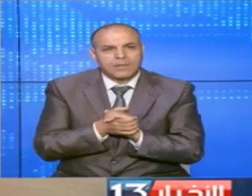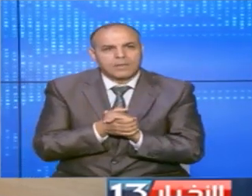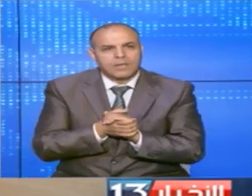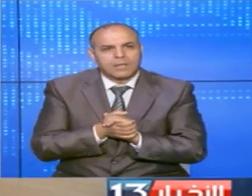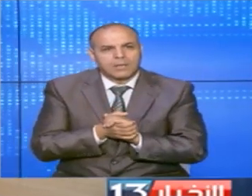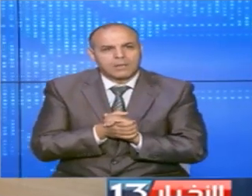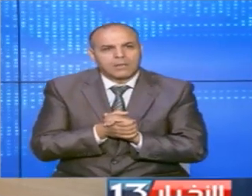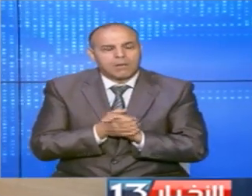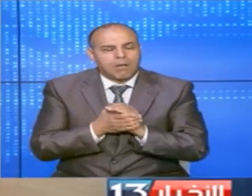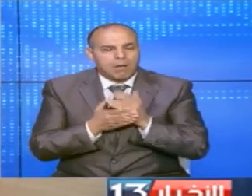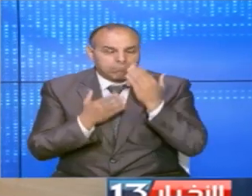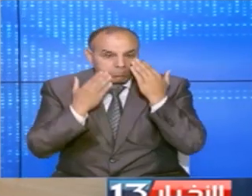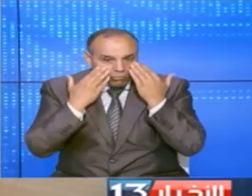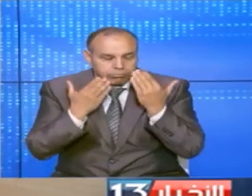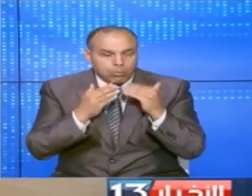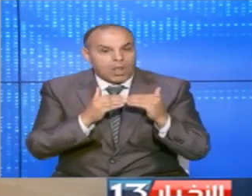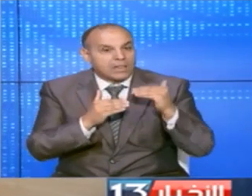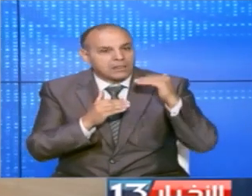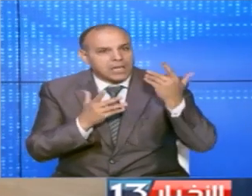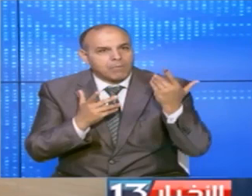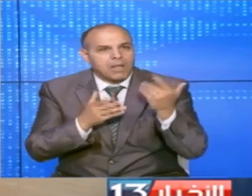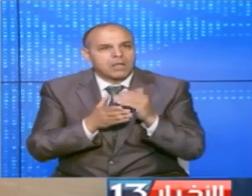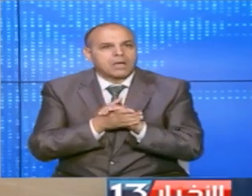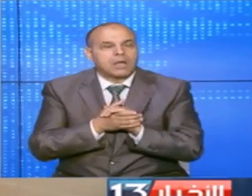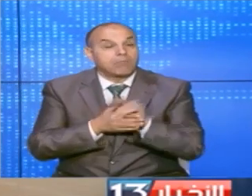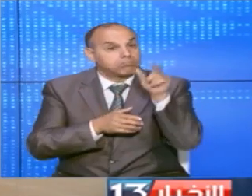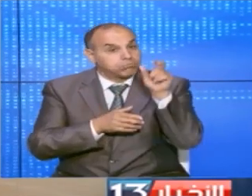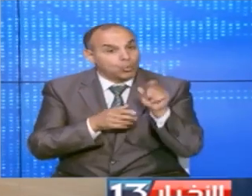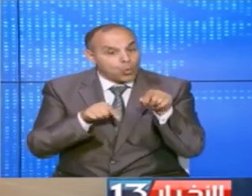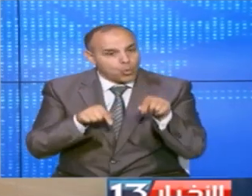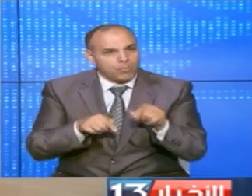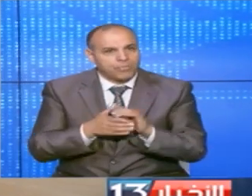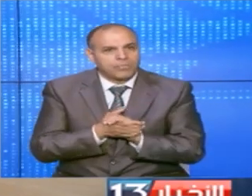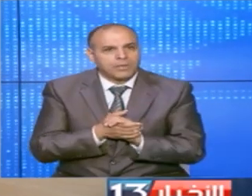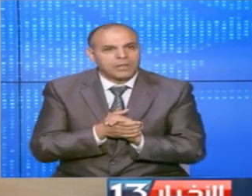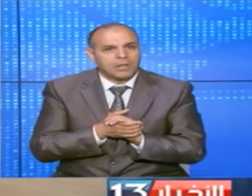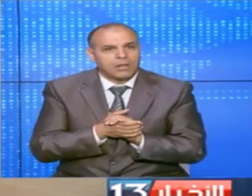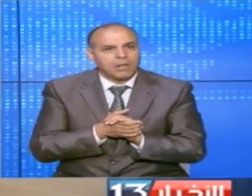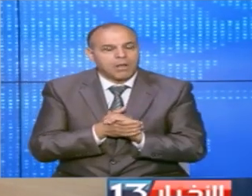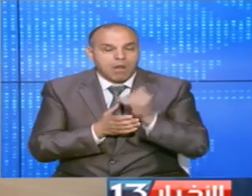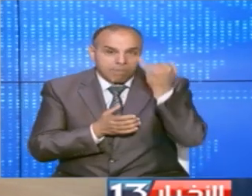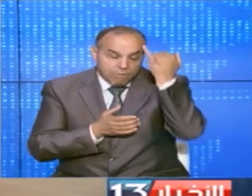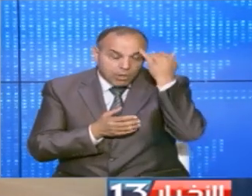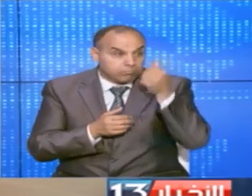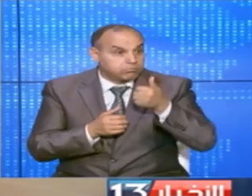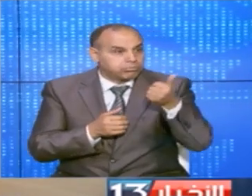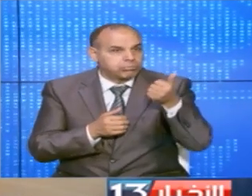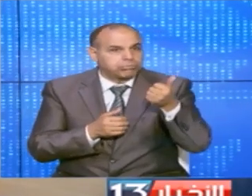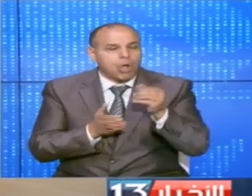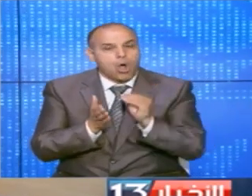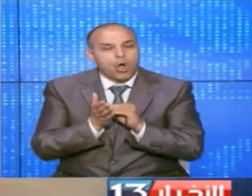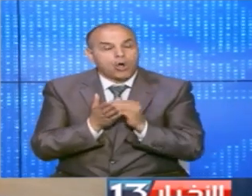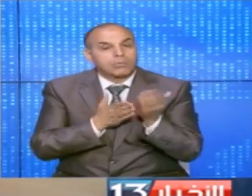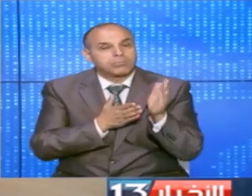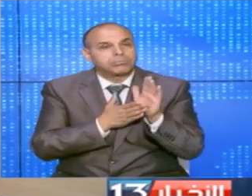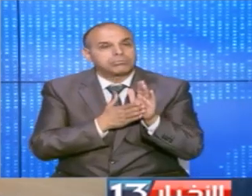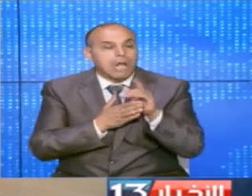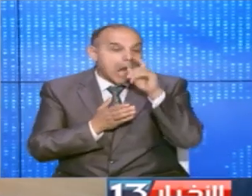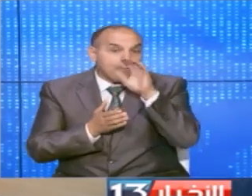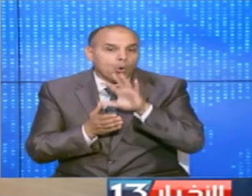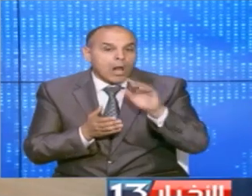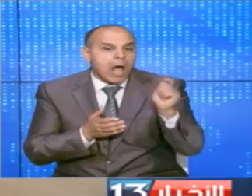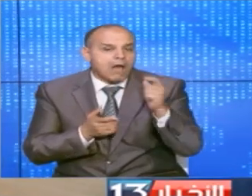احتياجنا الى التنميه البشريه اليوم فكان هذا الفكر الرئيسي ايضا تعريف المشرق العربي